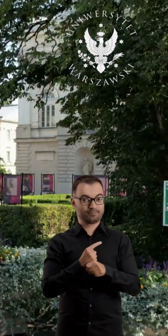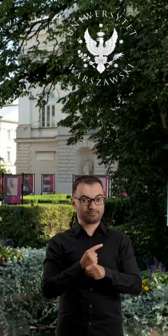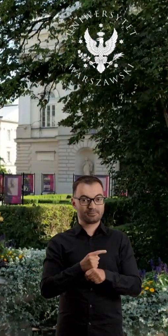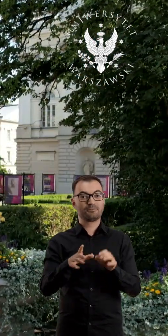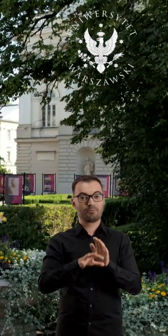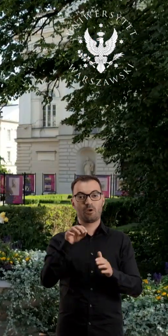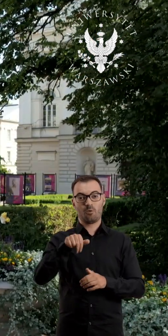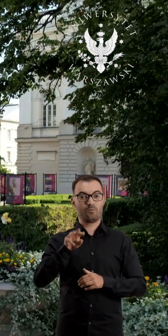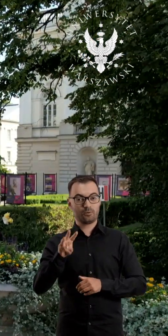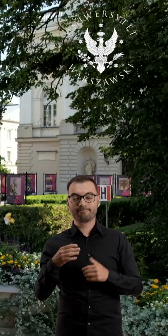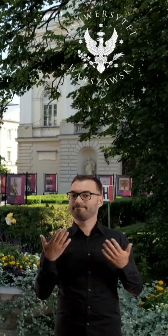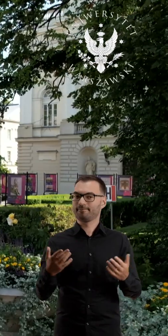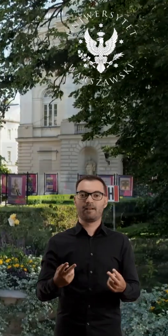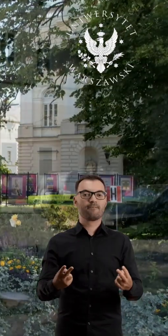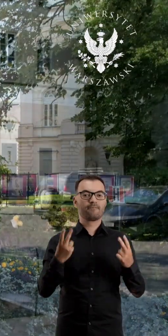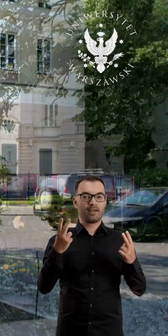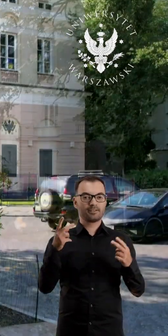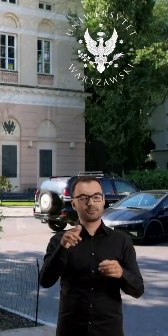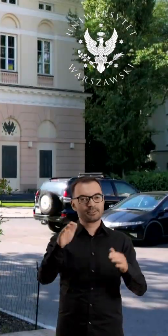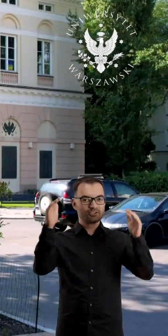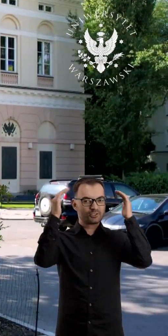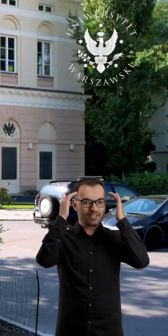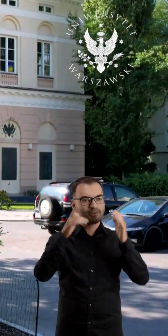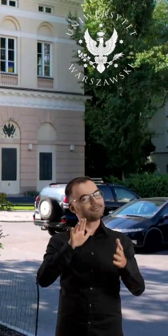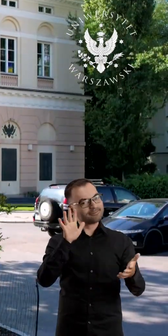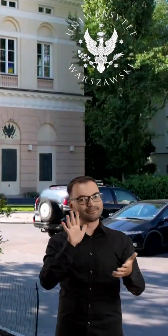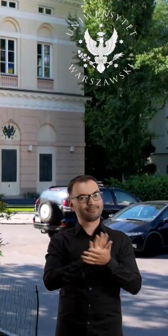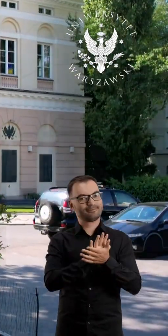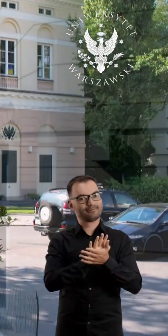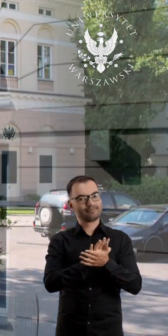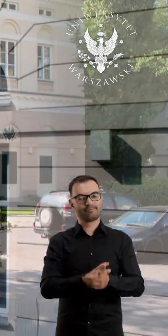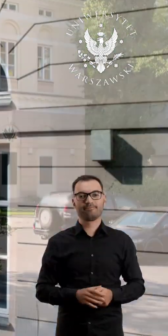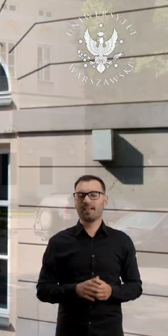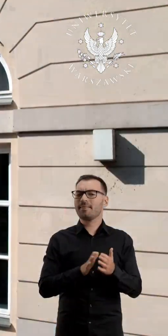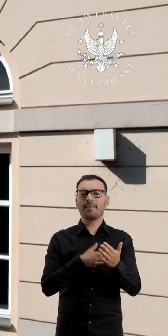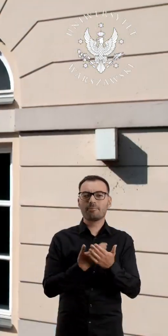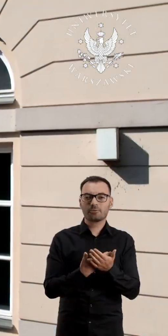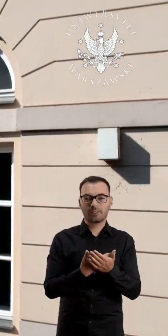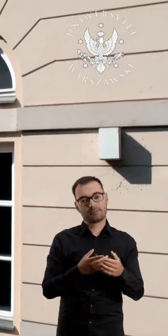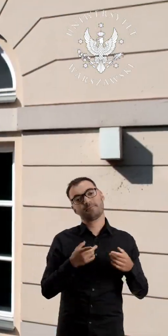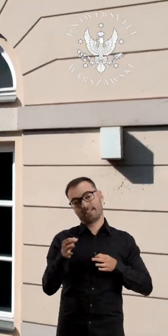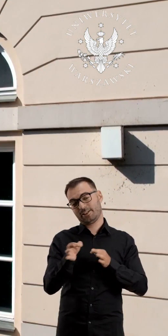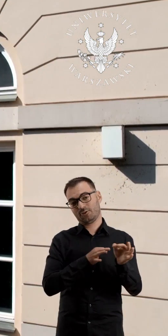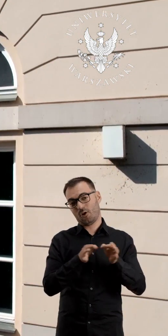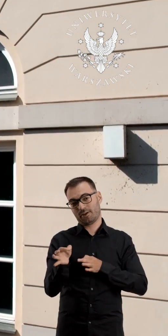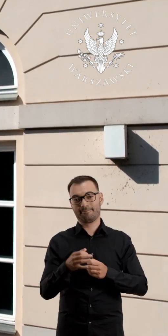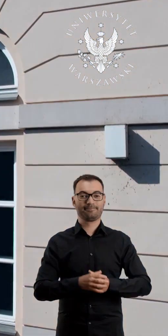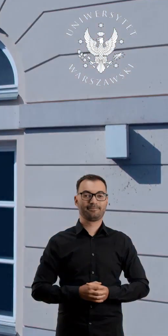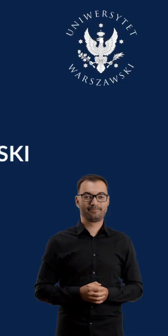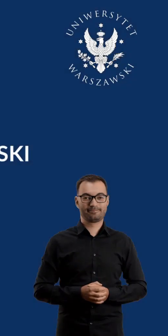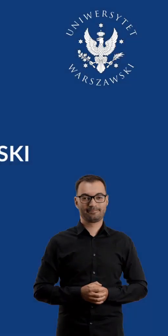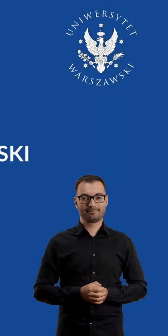na Uniwersytecie Warszawskim, ważna jest świadomość jego specyfikacji. Przykładem może być historia.